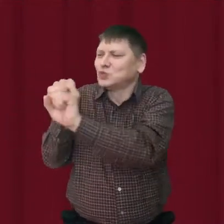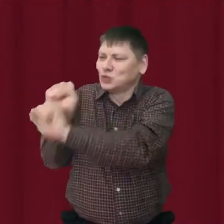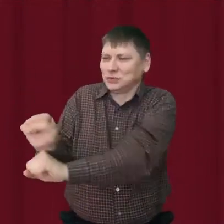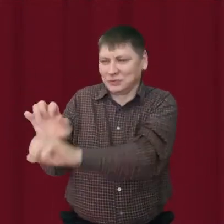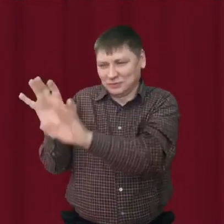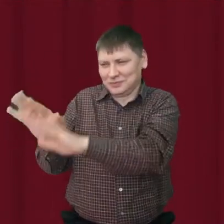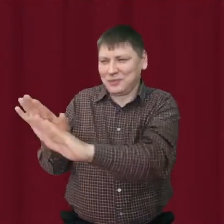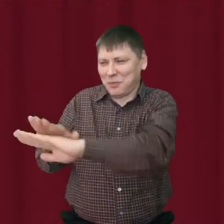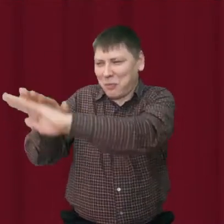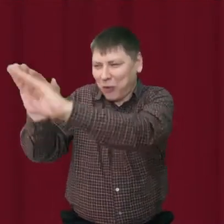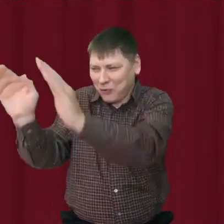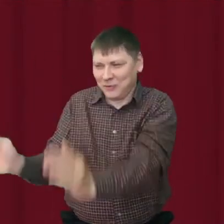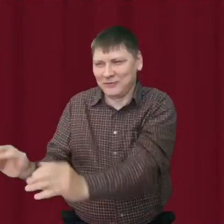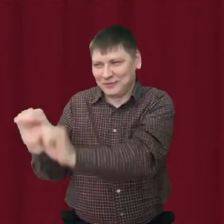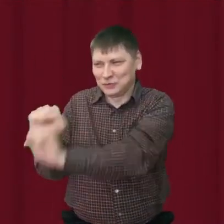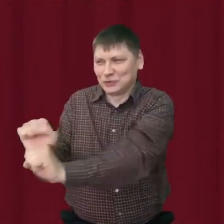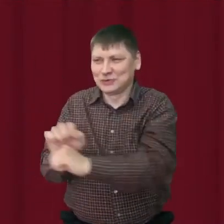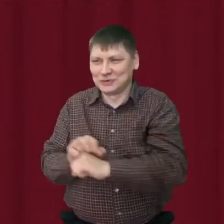защиту какую-то,